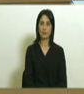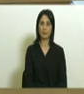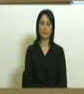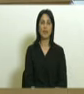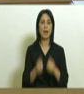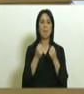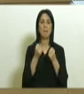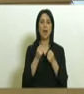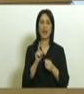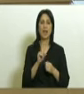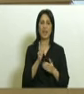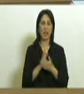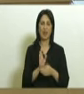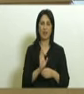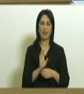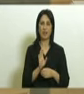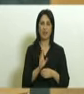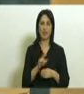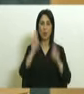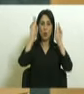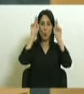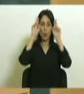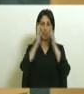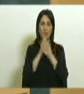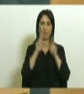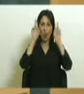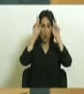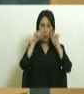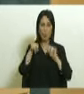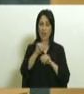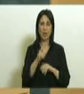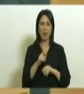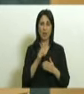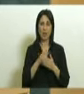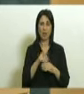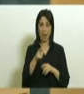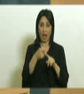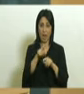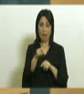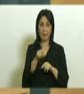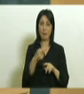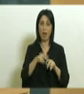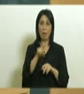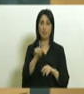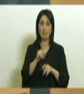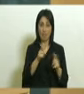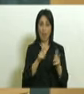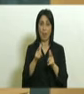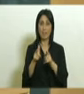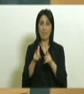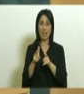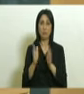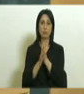მაგარი კი არა, მაგარი კი არა. კურდღლები ხართ. კურდღლები ხართ, რატო იცი? აი ამისთვის რომ, ამისთვის რომ ემზადებოდით,